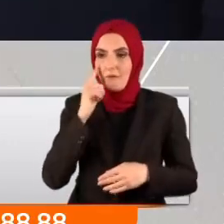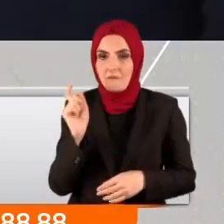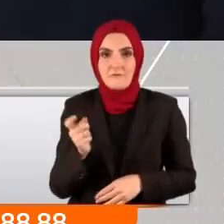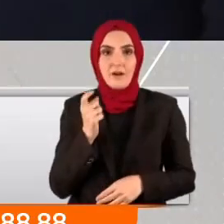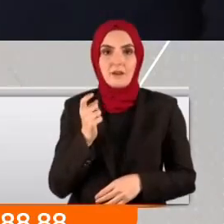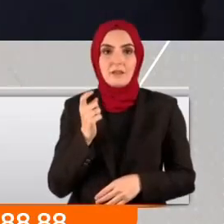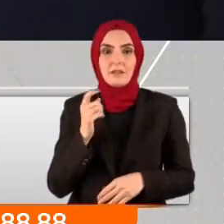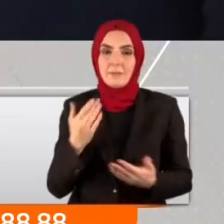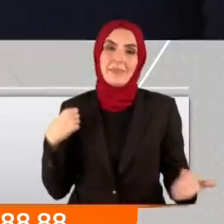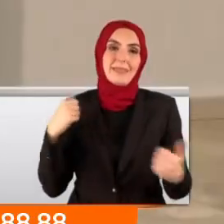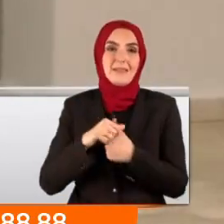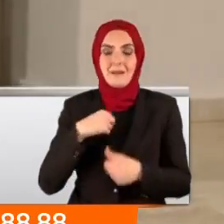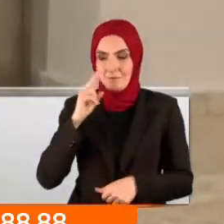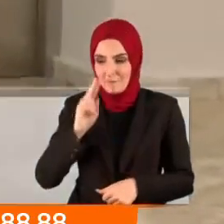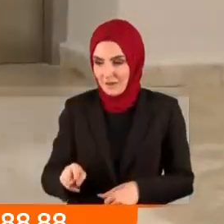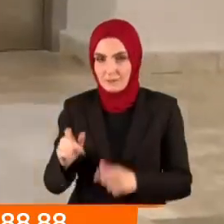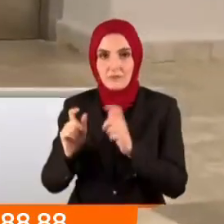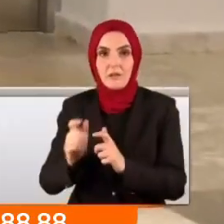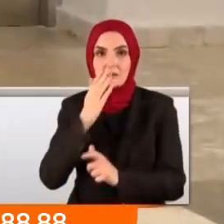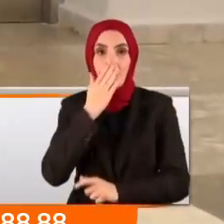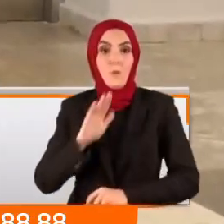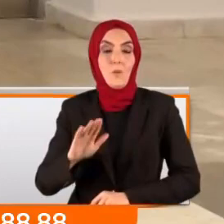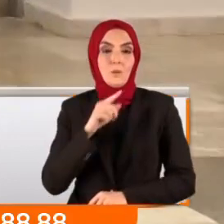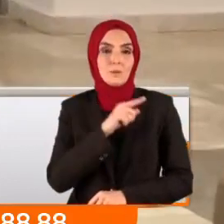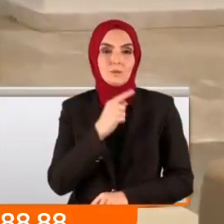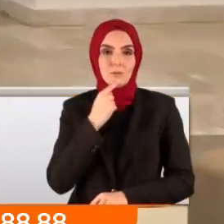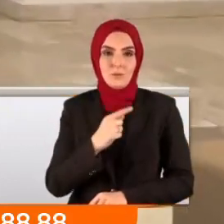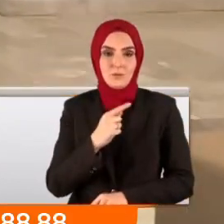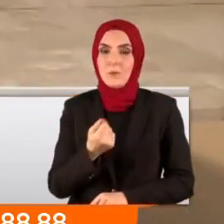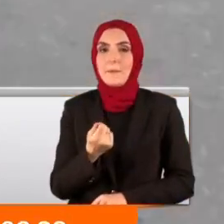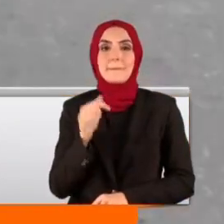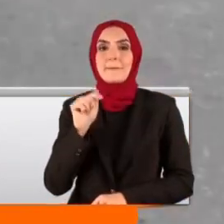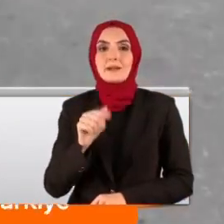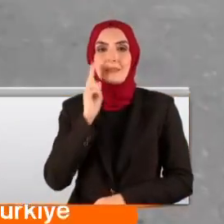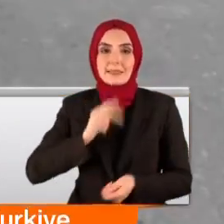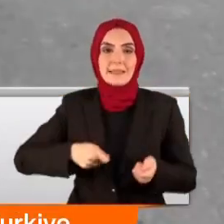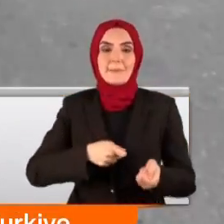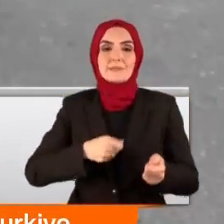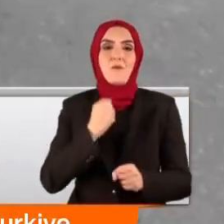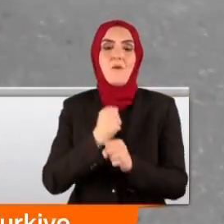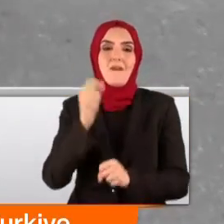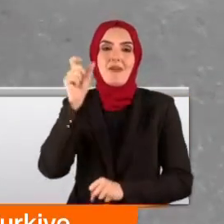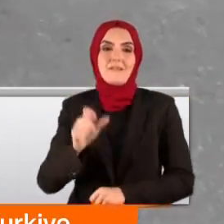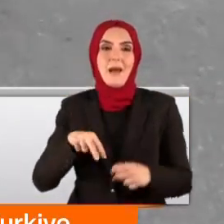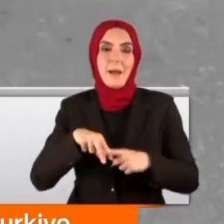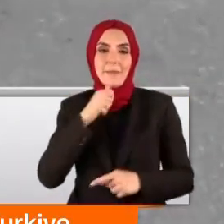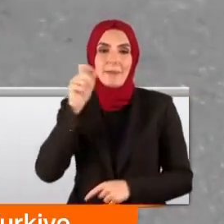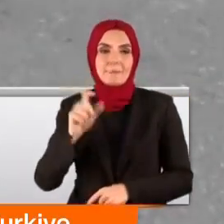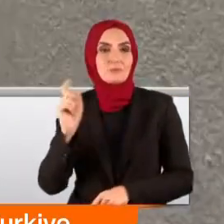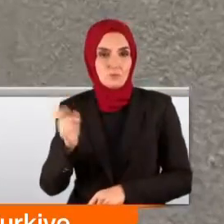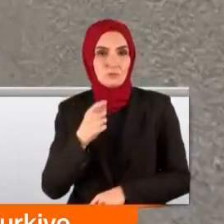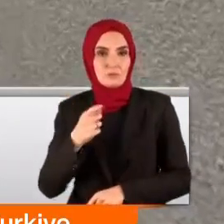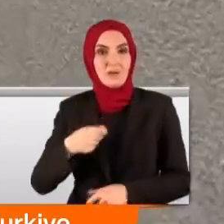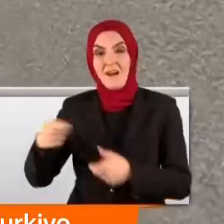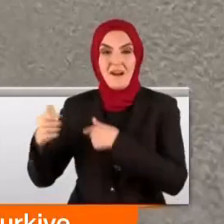bakıldığında yerinde yoktu. Parayı temizlik görevlisi Adem Cevahir buldu ama harcamayı bir an bile aklından geçirmedi.